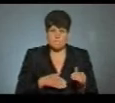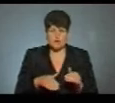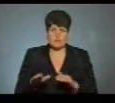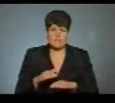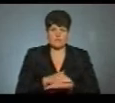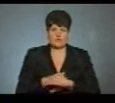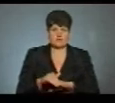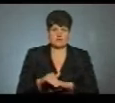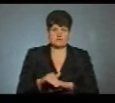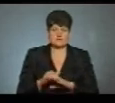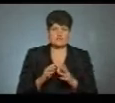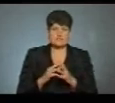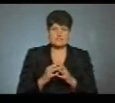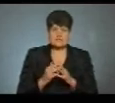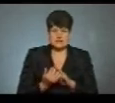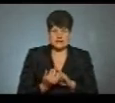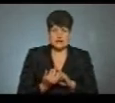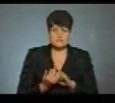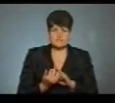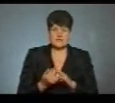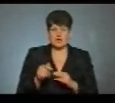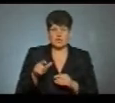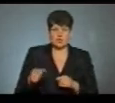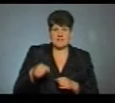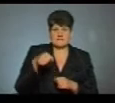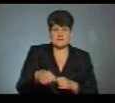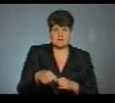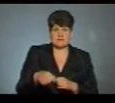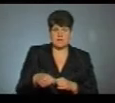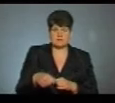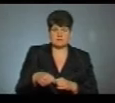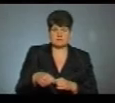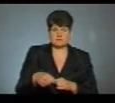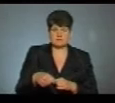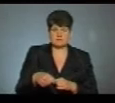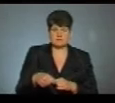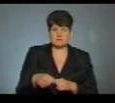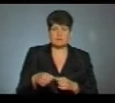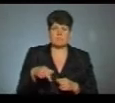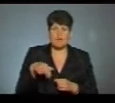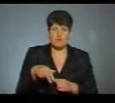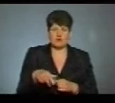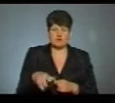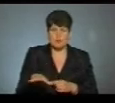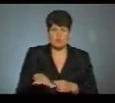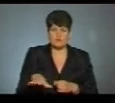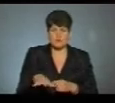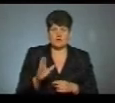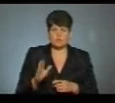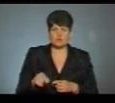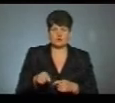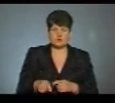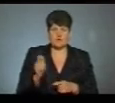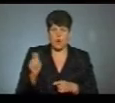вулицями села, і люди виставлять кошики при вході на подвір'я, і буде там